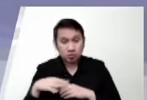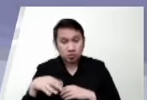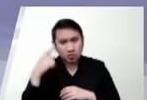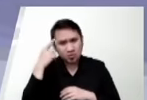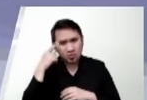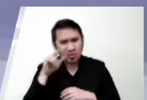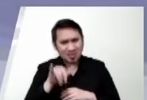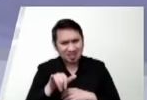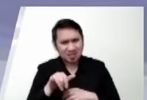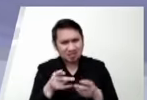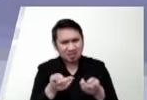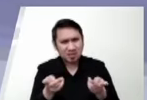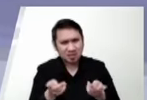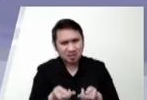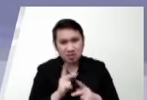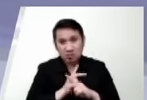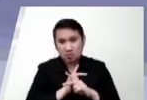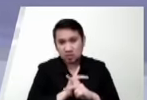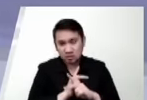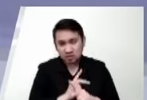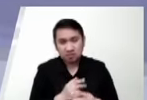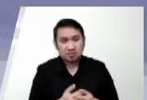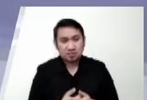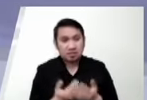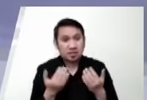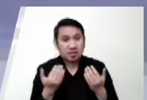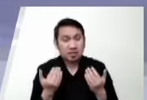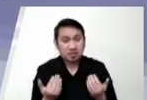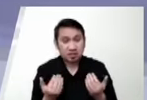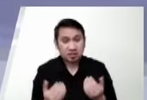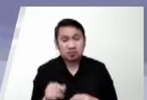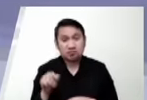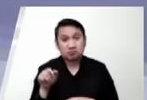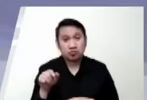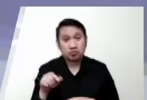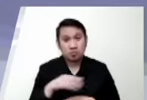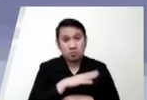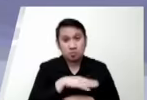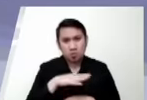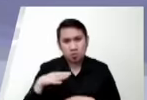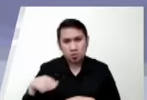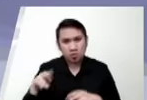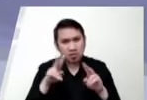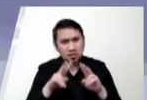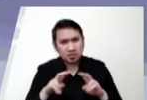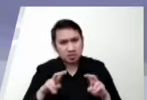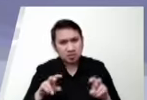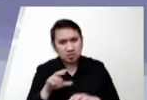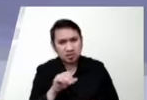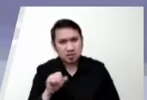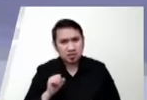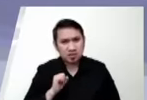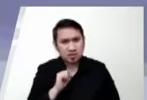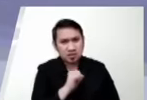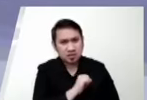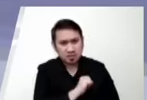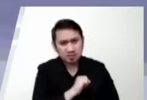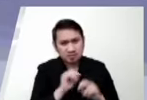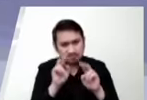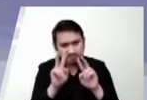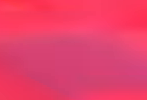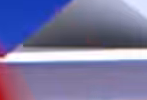area. Pinaimbestigahan na ito ng sangguniang panlalawigan ng Bohol pati ng Senate Tourism Committee. Nakatutok si